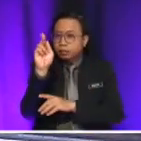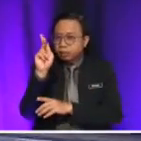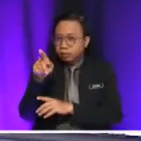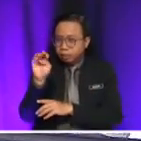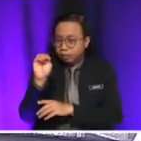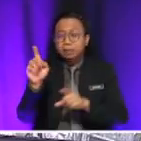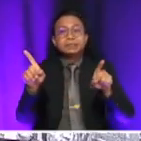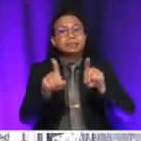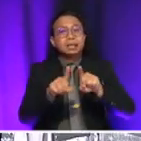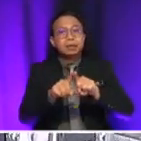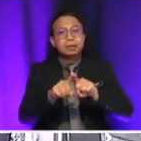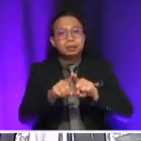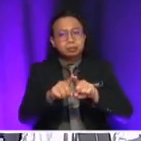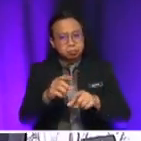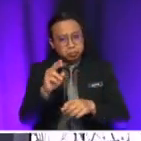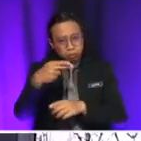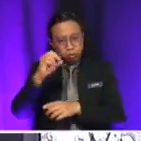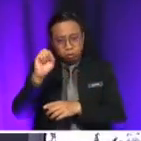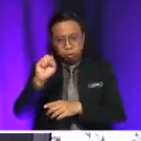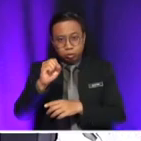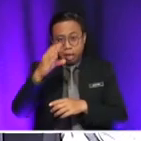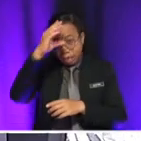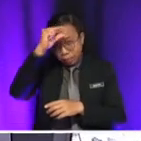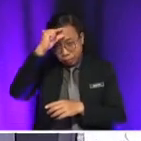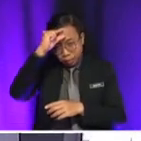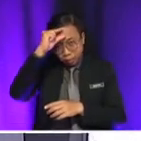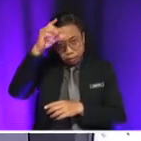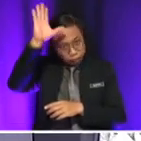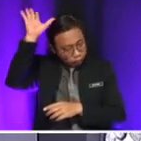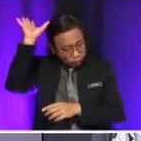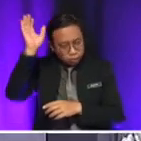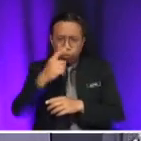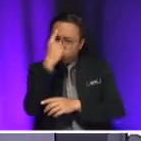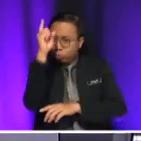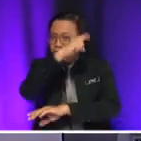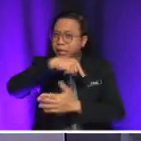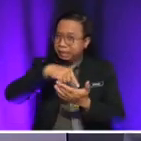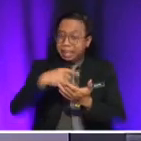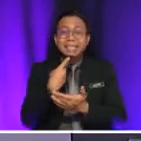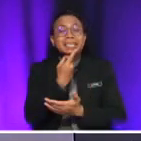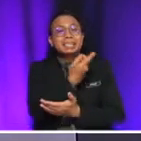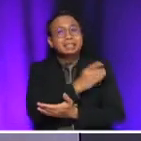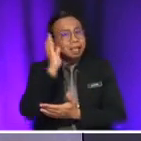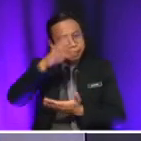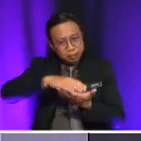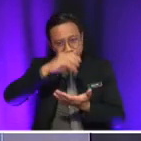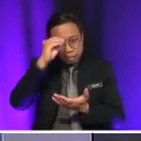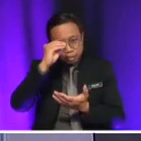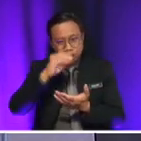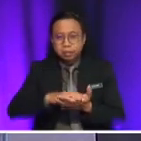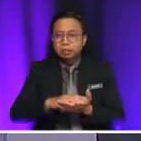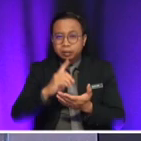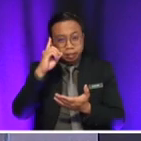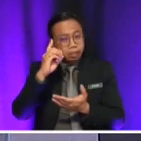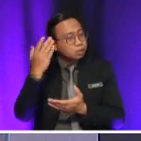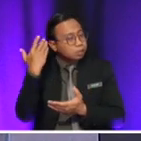bersama saya pengacara Anda Abang Irfan syahmi untuk hari ini sebenarnya kita akan belajar berkenaan dengan mata pelajaran